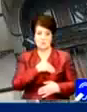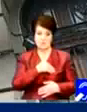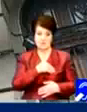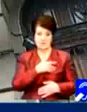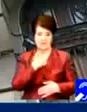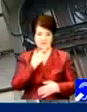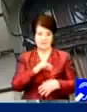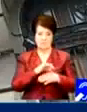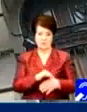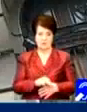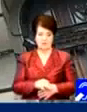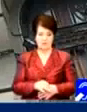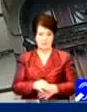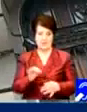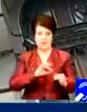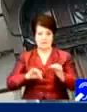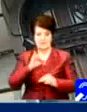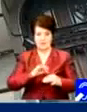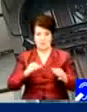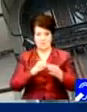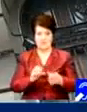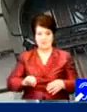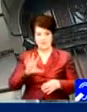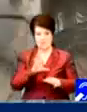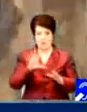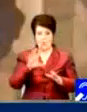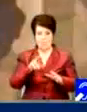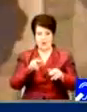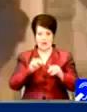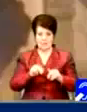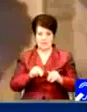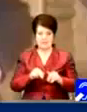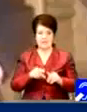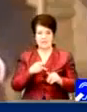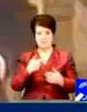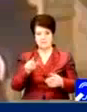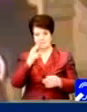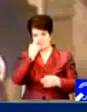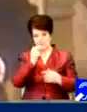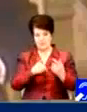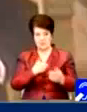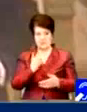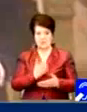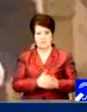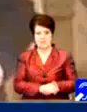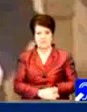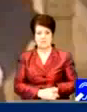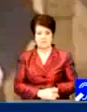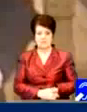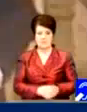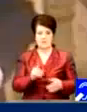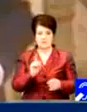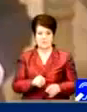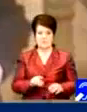latră. Discursurile din această campanie pentru europarlamentare arată că unele obiceiuri rezistă în timp. În aceste